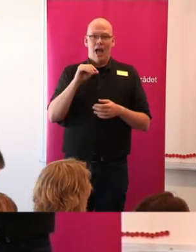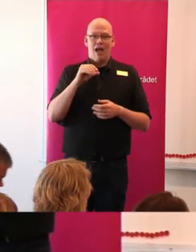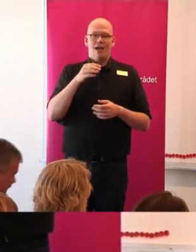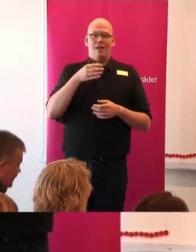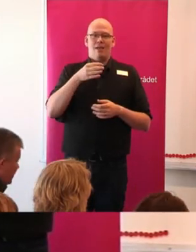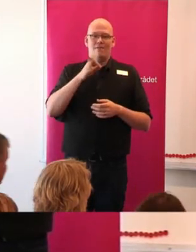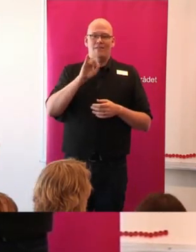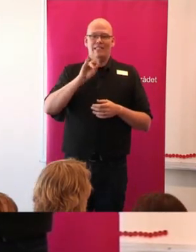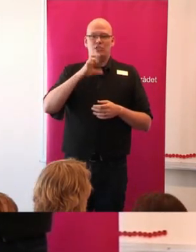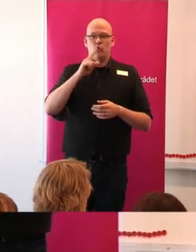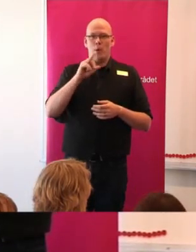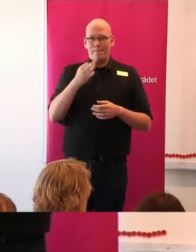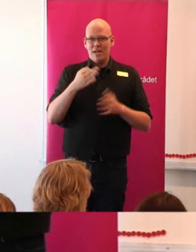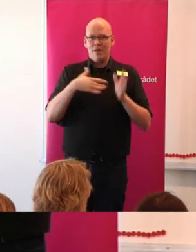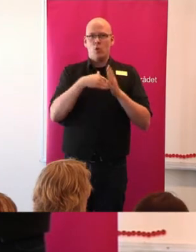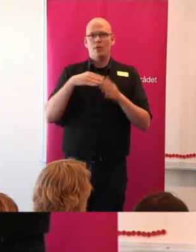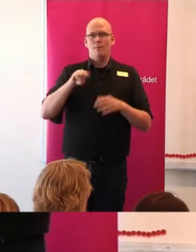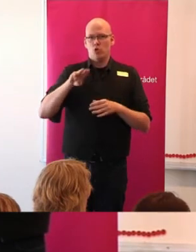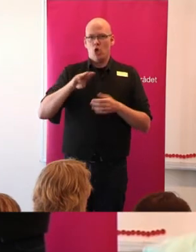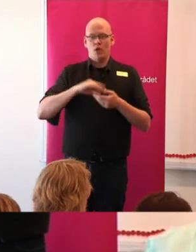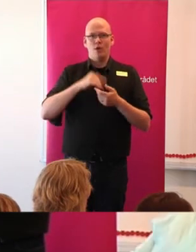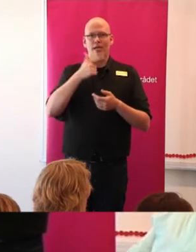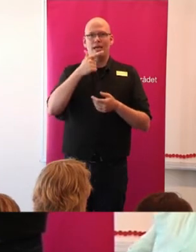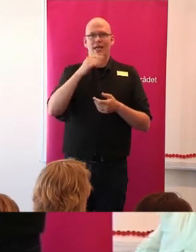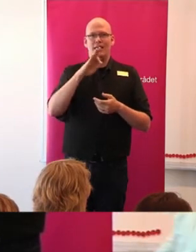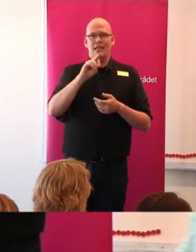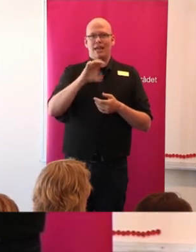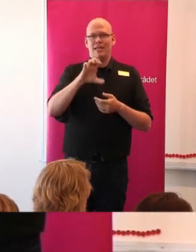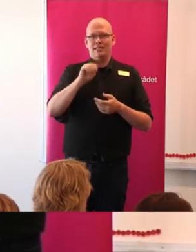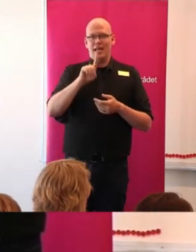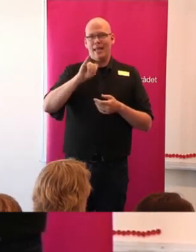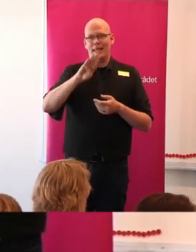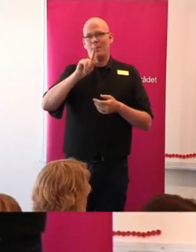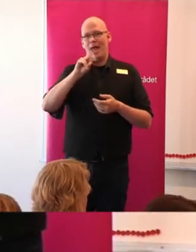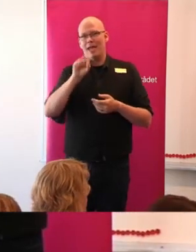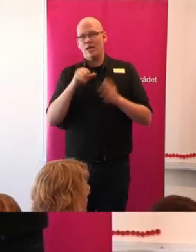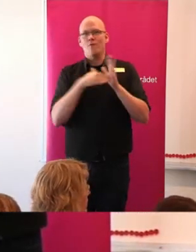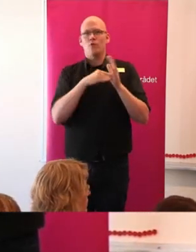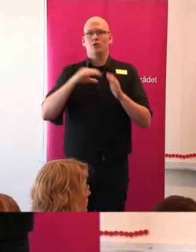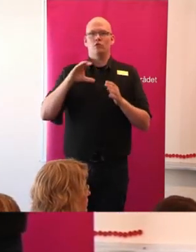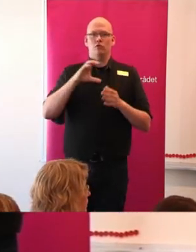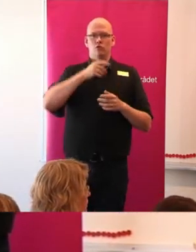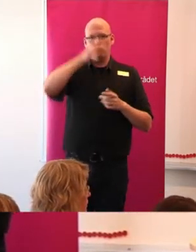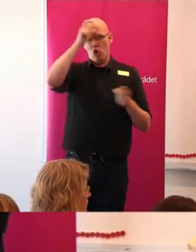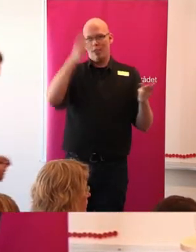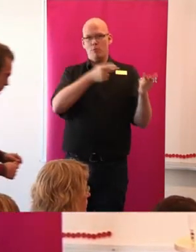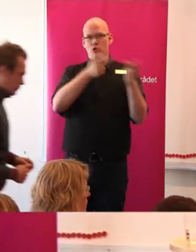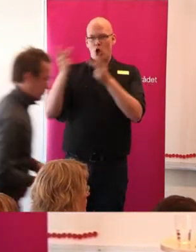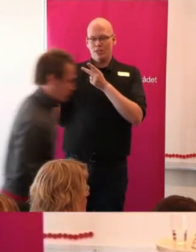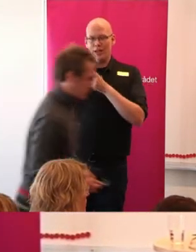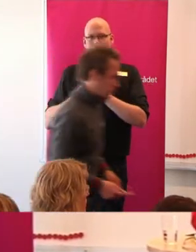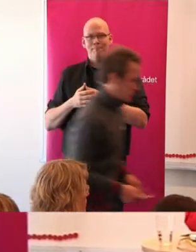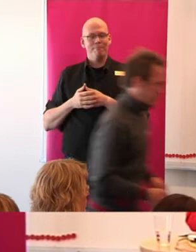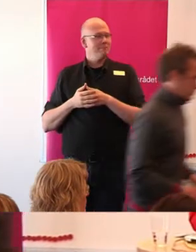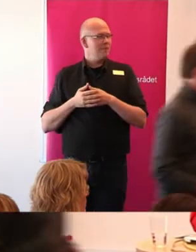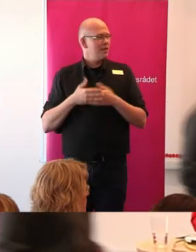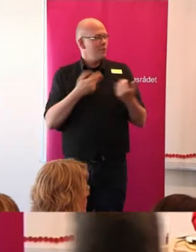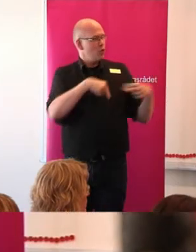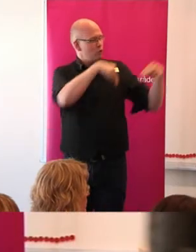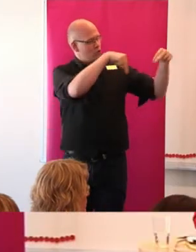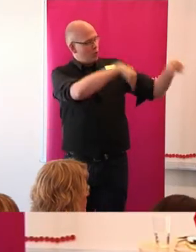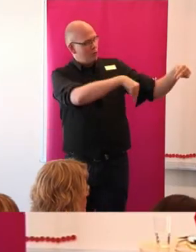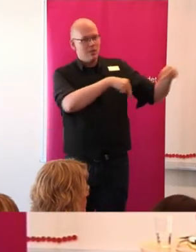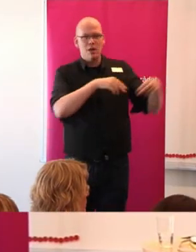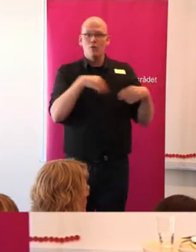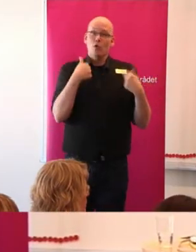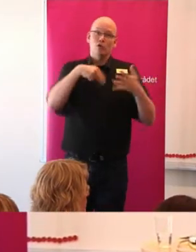från Moderaterna och Therese Lindberg från Socialdemokraterna. Varsågod och ställ er här där det känns bra. Höger,